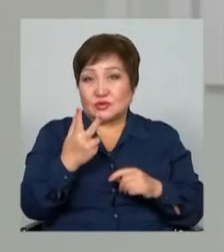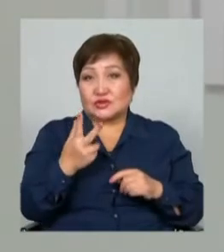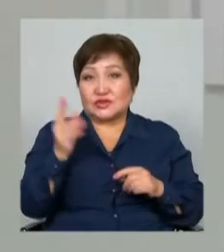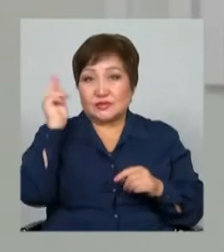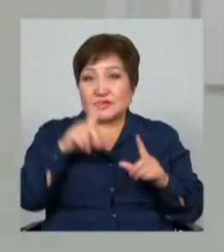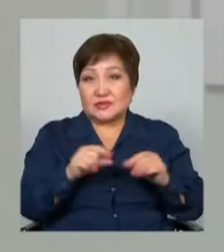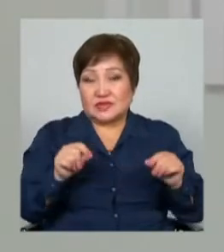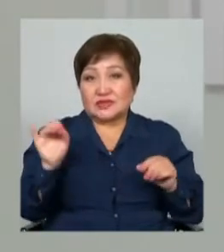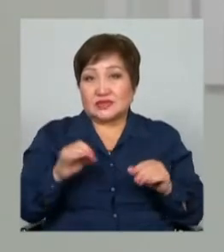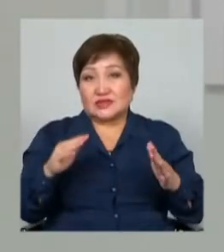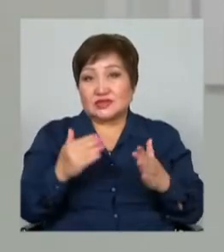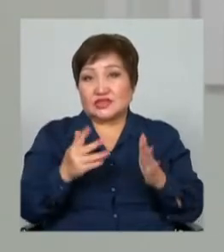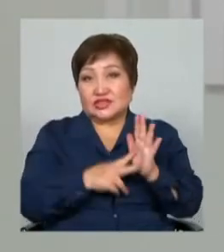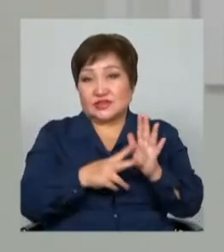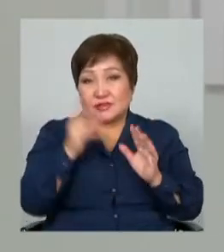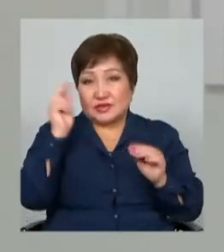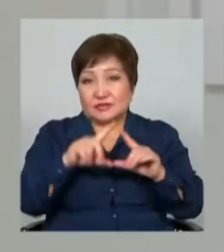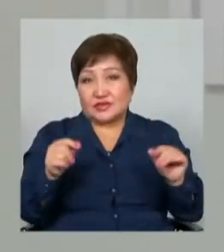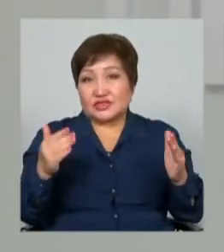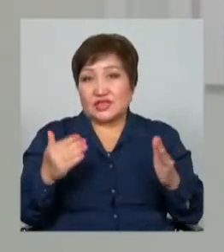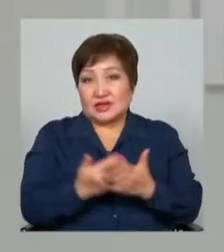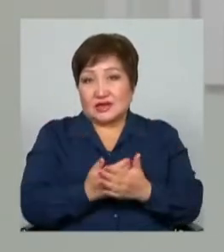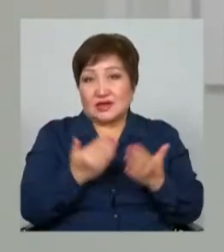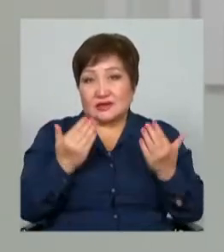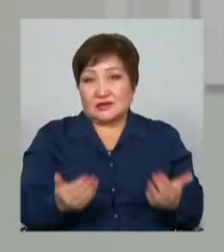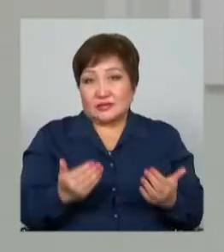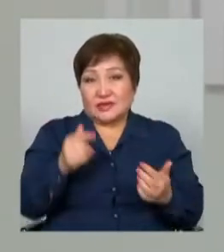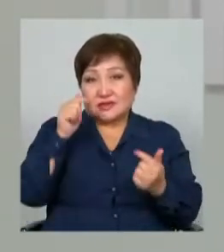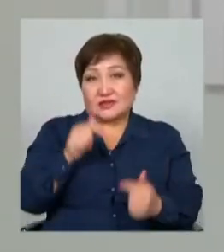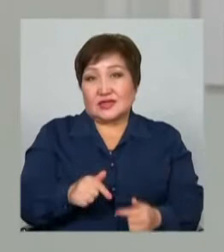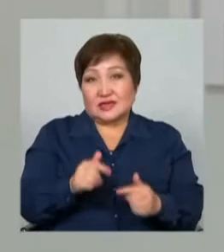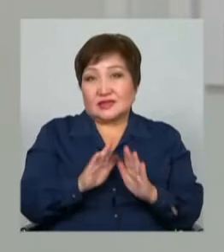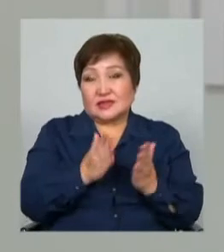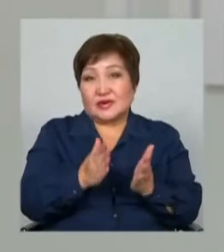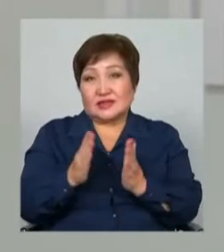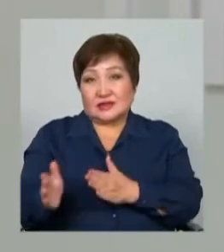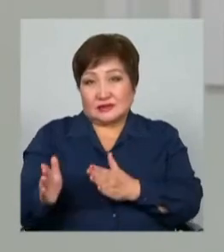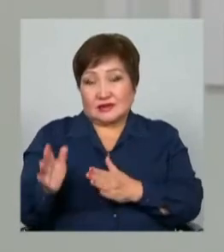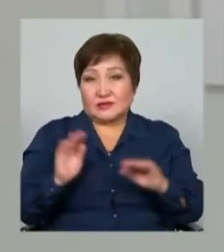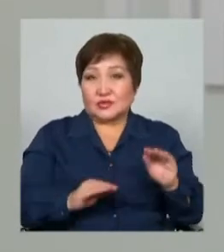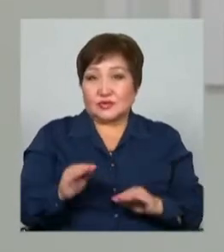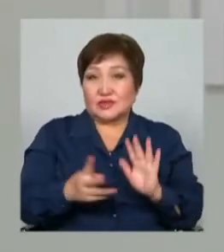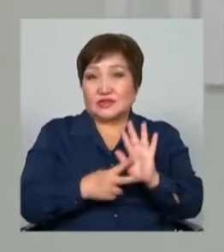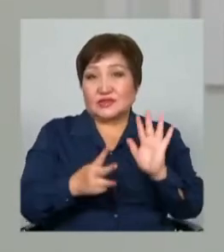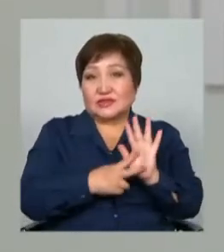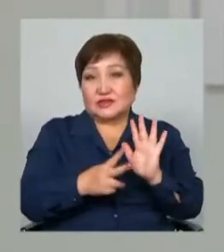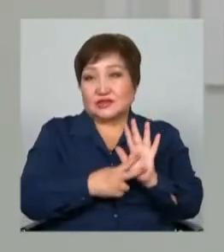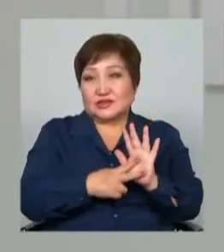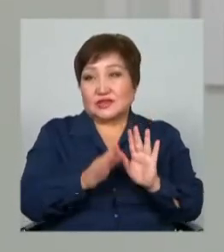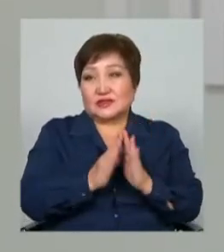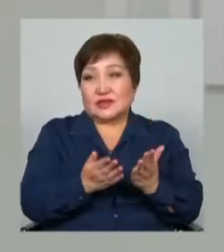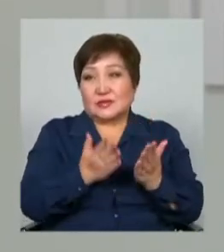мектепте жаңа заманауи талапқа сай кітапханалар жабдықталды. 7 жаңағы